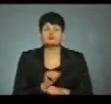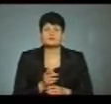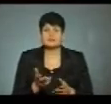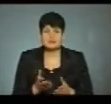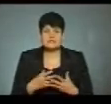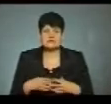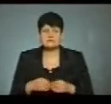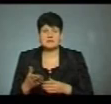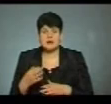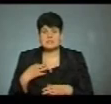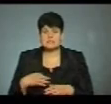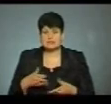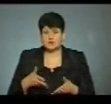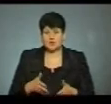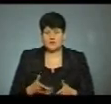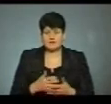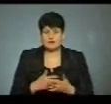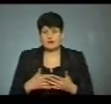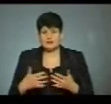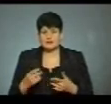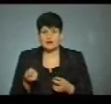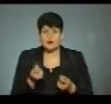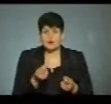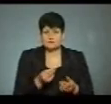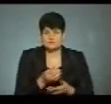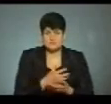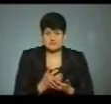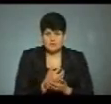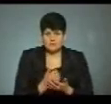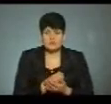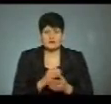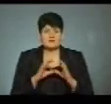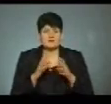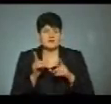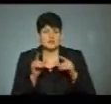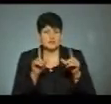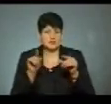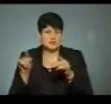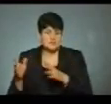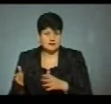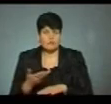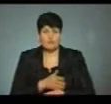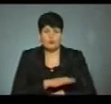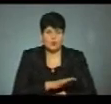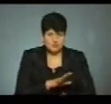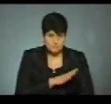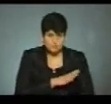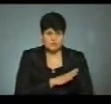Сім'я, син родився, і далі де копійку заробитись, по світі їздити. В Польщі був.